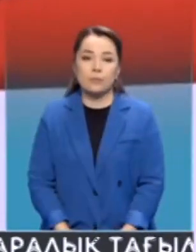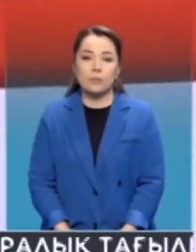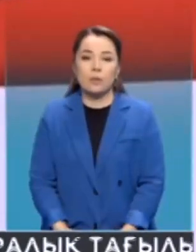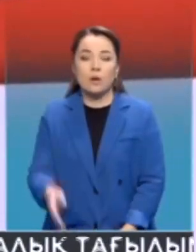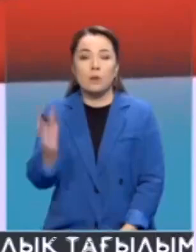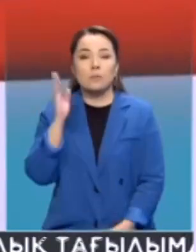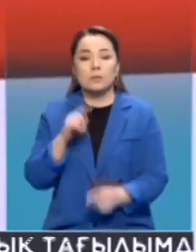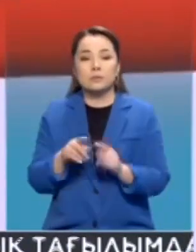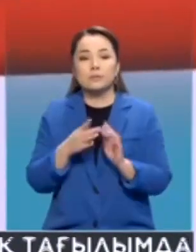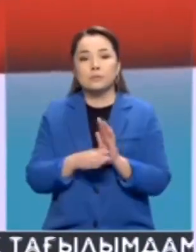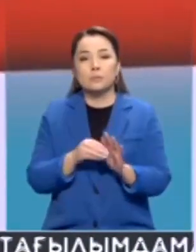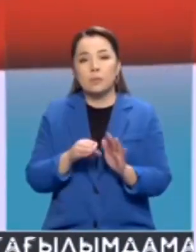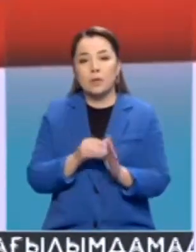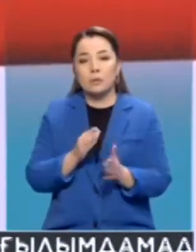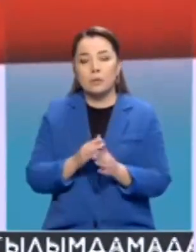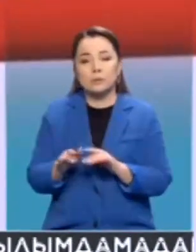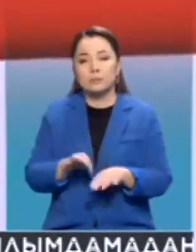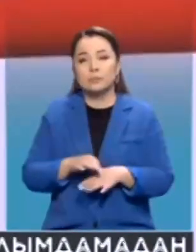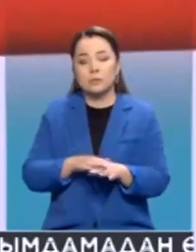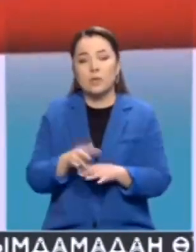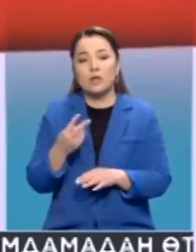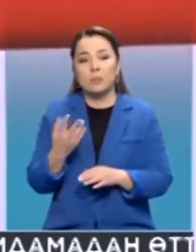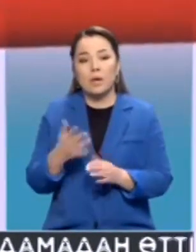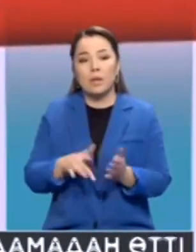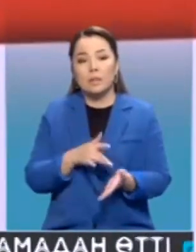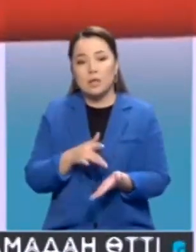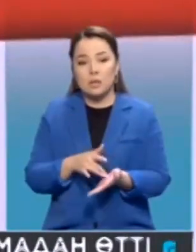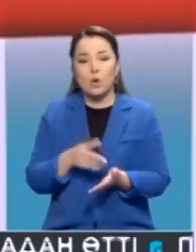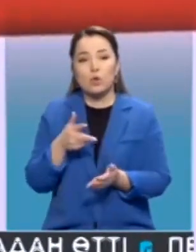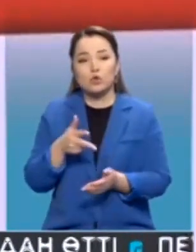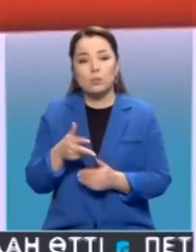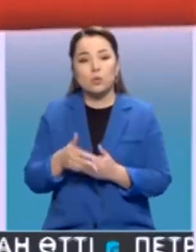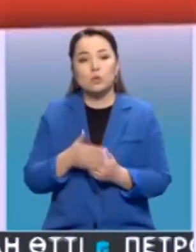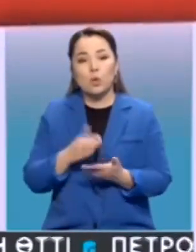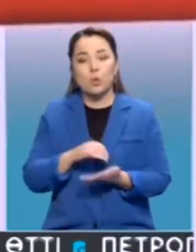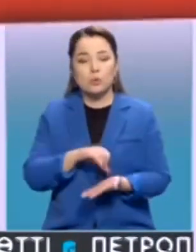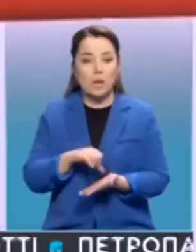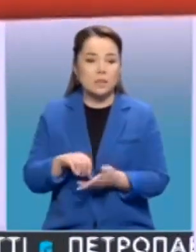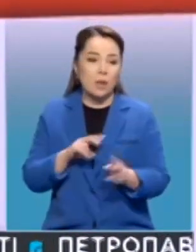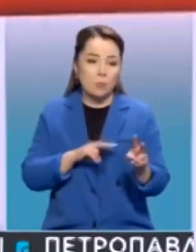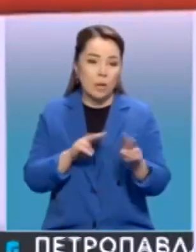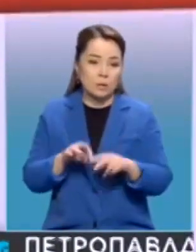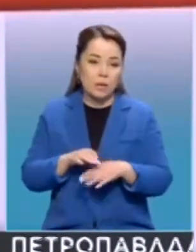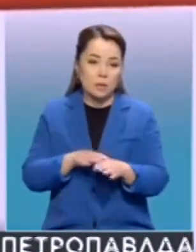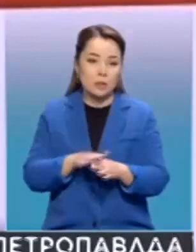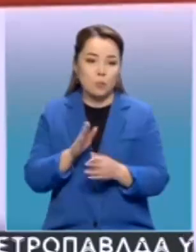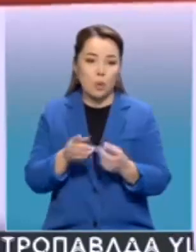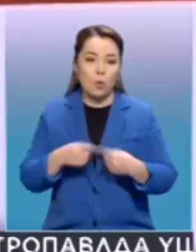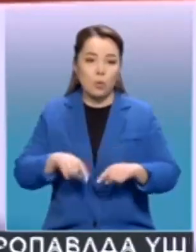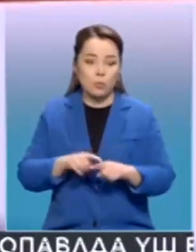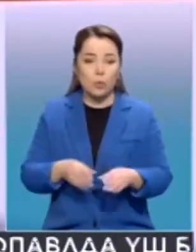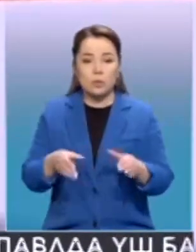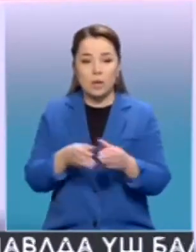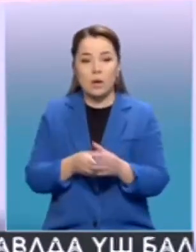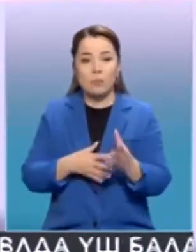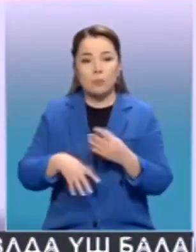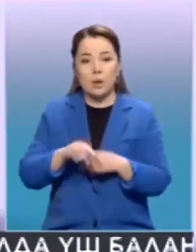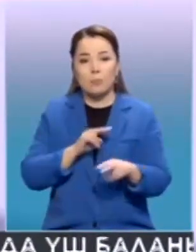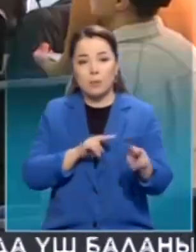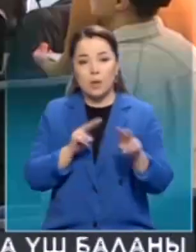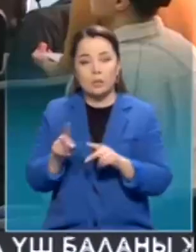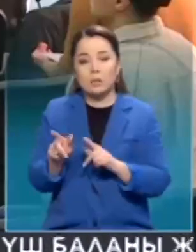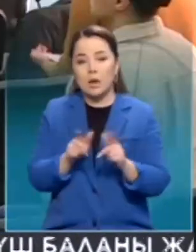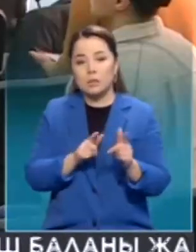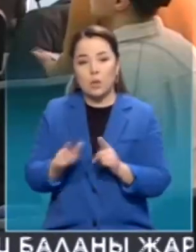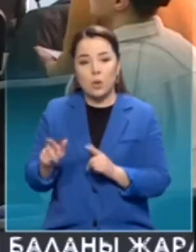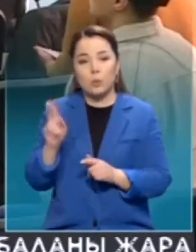Алдағы сайлауда бақыла қозғалысы 25 қалада 3000-ға жоқ учаскені бақылайды. Қазір қоғамдық ұйым барлық өңірде бақылаушыларды